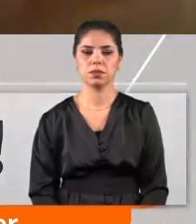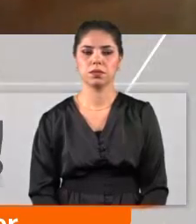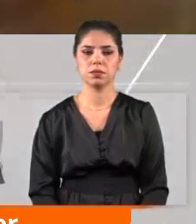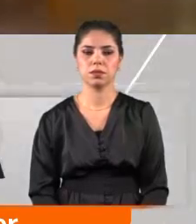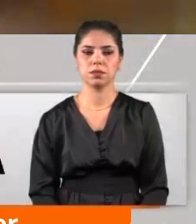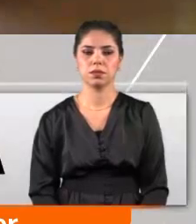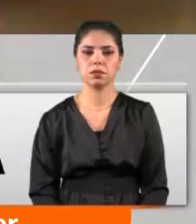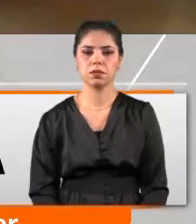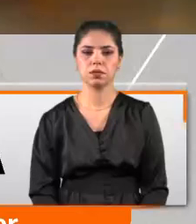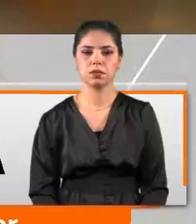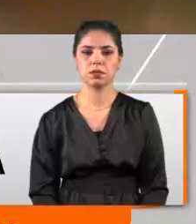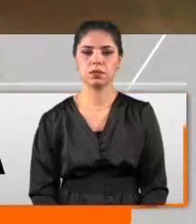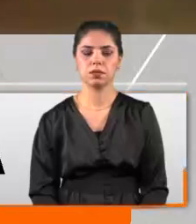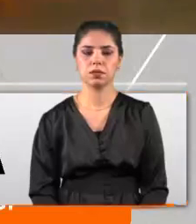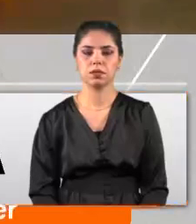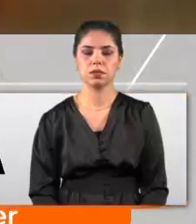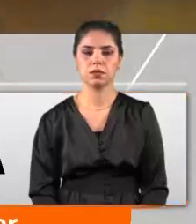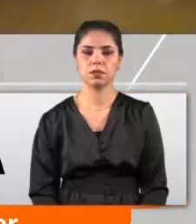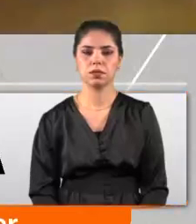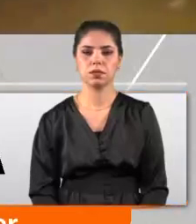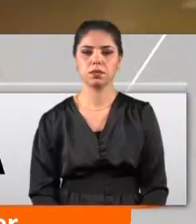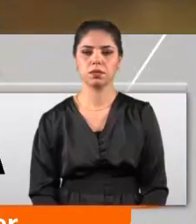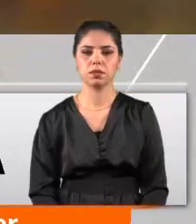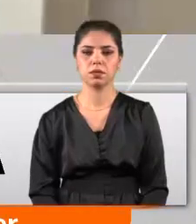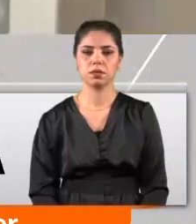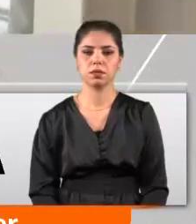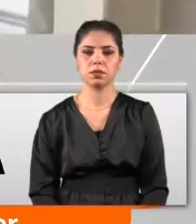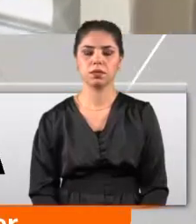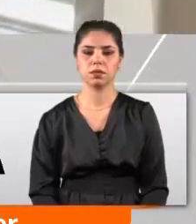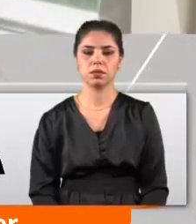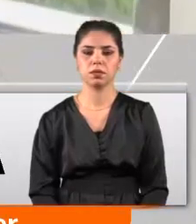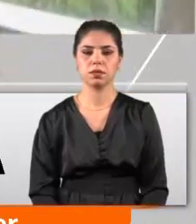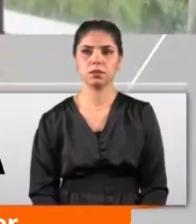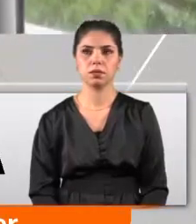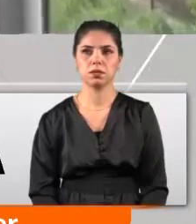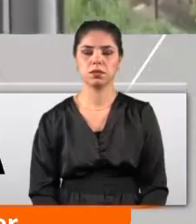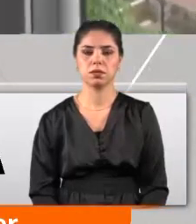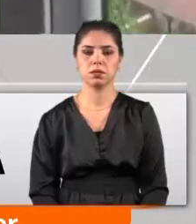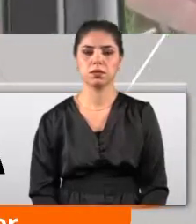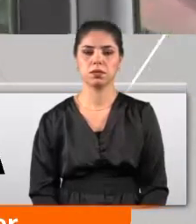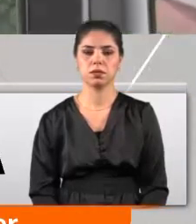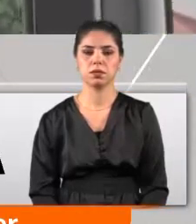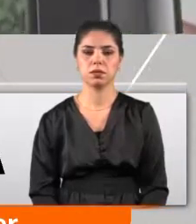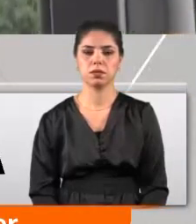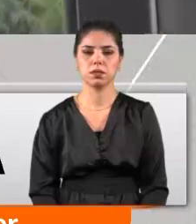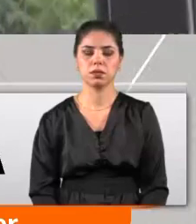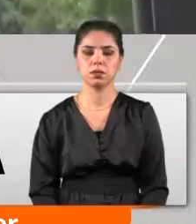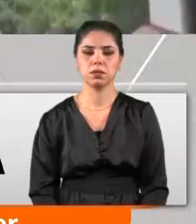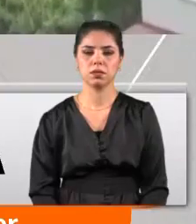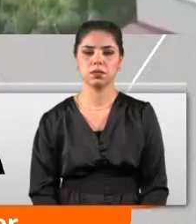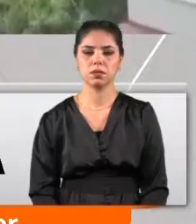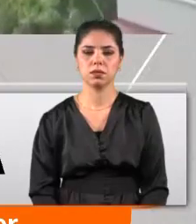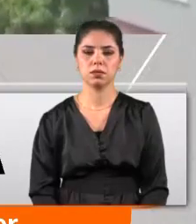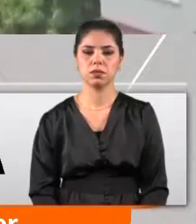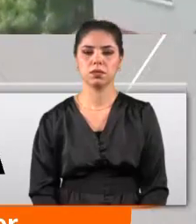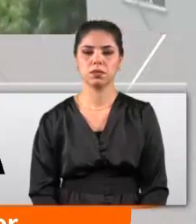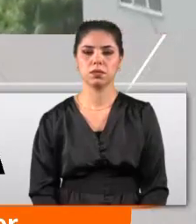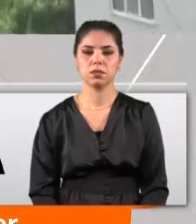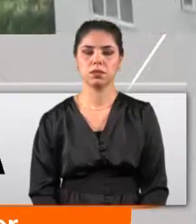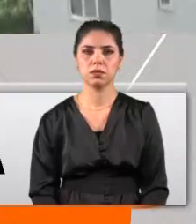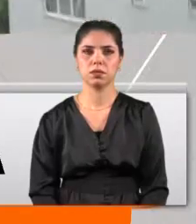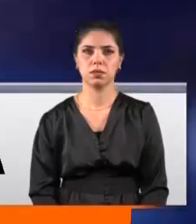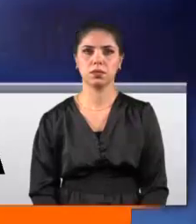abi. Daha ben bu hafta yaklaşık 7 tane falan sattım. Hani sattığım müşterilerin hiçbiri bana geri dönüş yapmadı. Hiçbiri şikayetçi